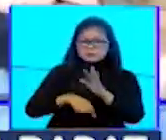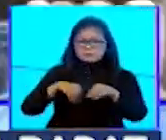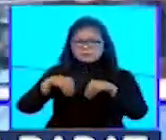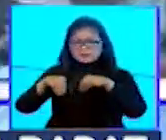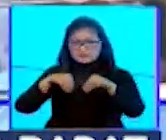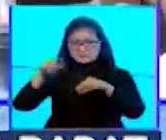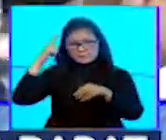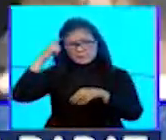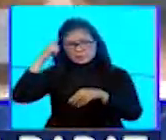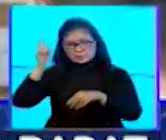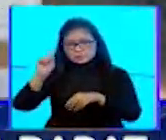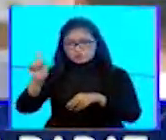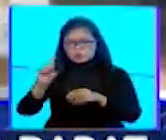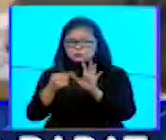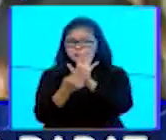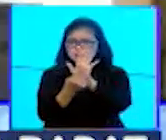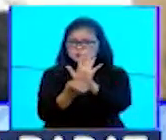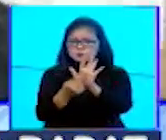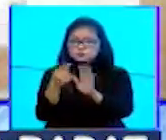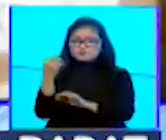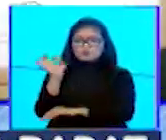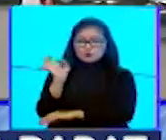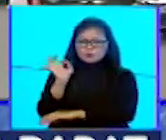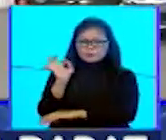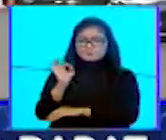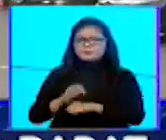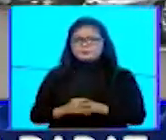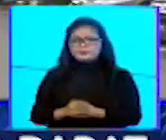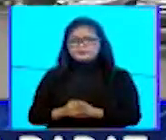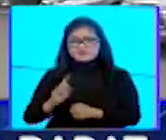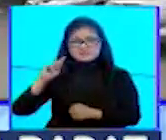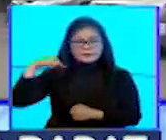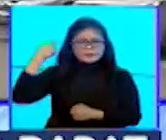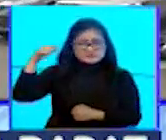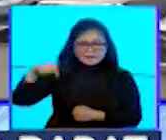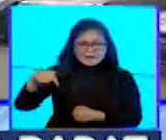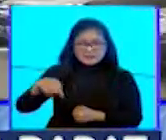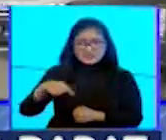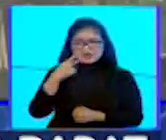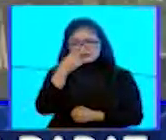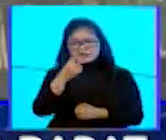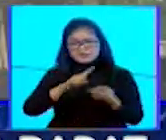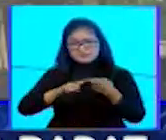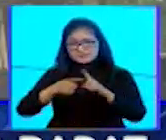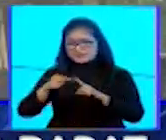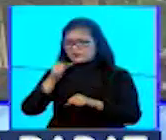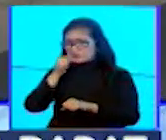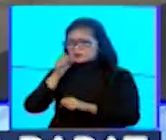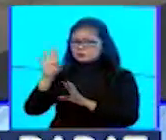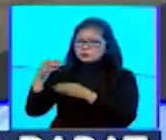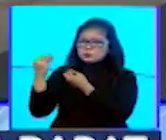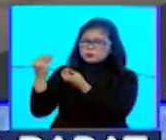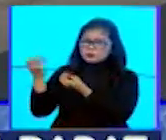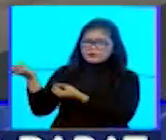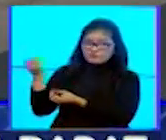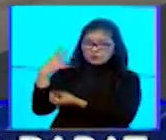sehingga belum dapat memberikan keterangan lebih lanjut. Hingga saat ini pun kami masih menunggu informasi terkini dan rencananya pemeriksaan lanjutan